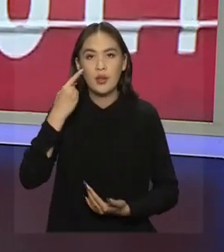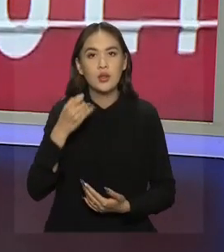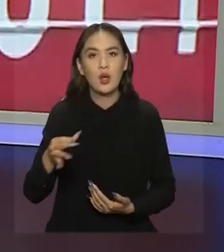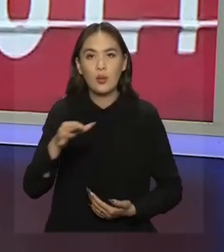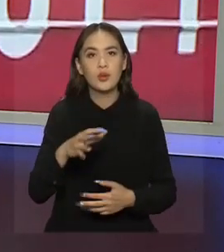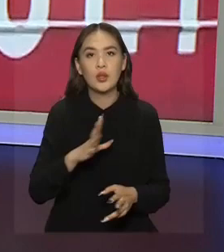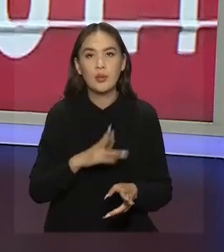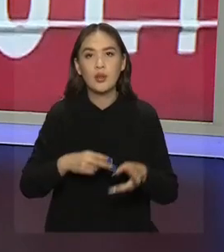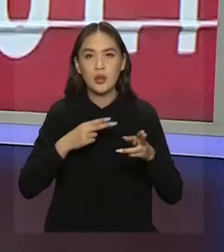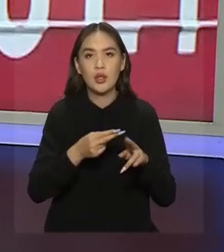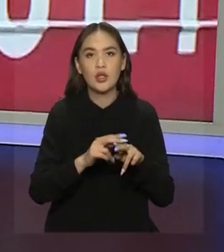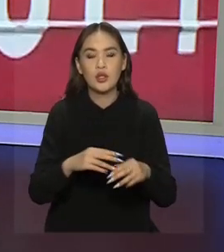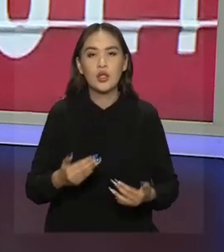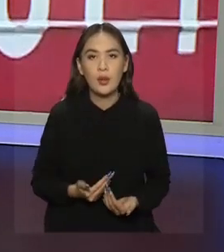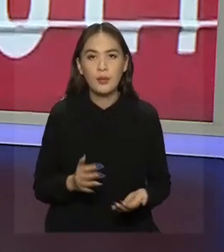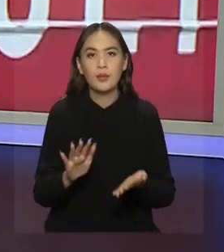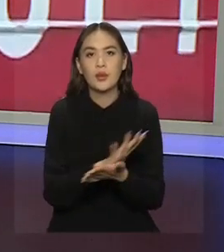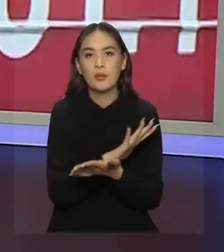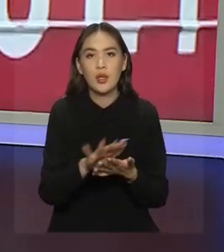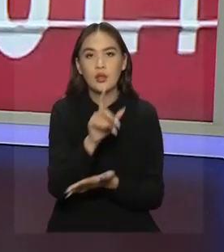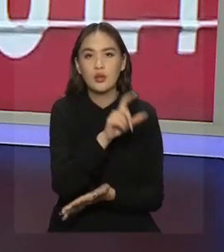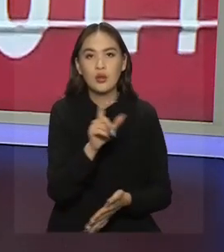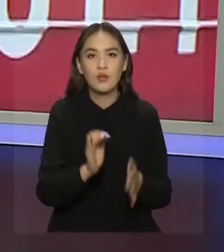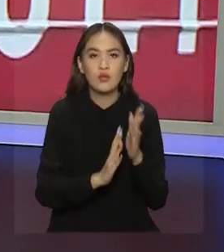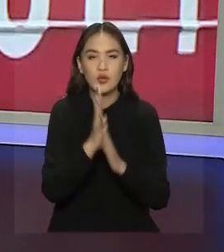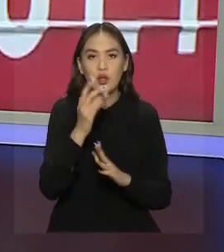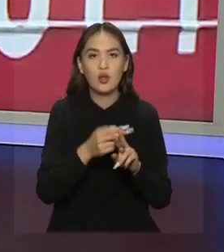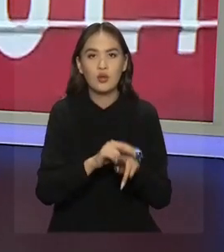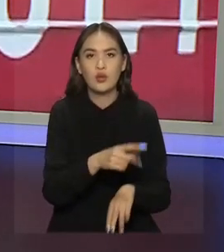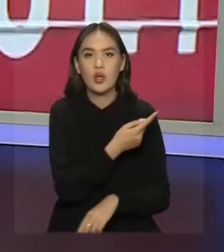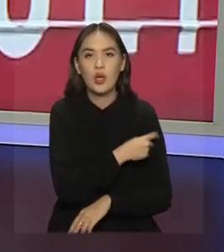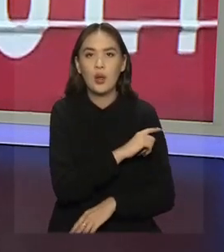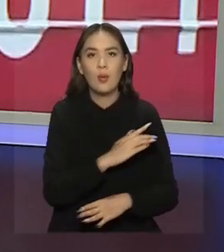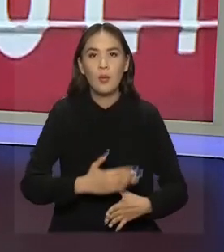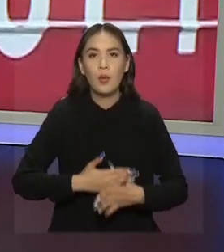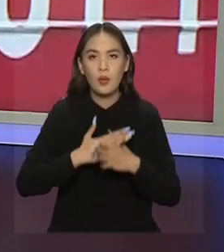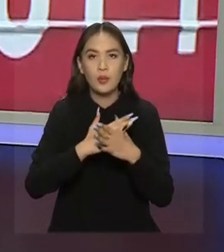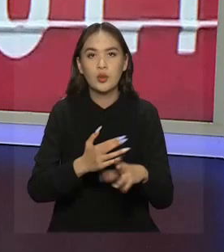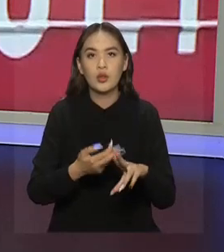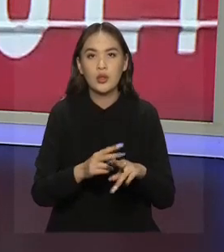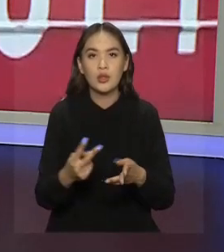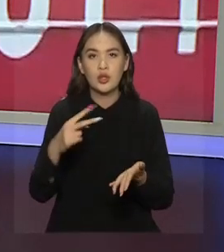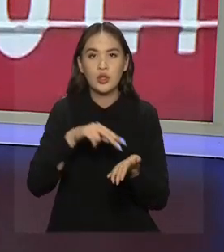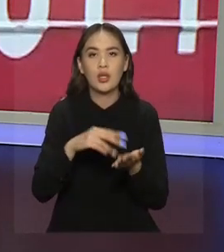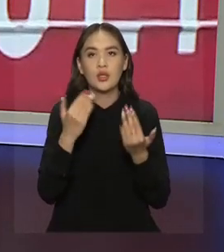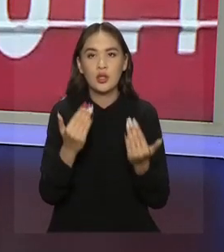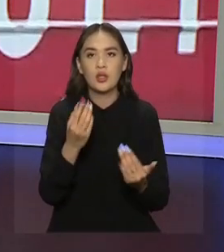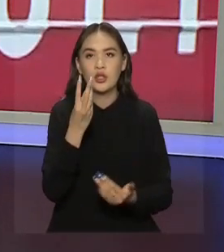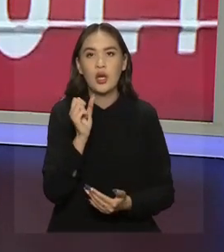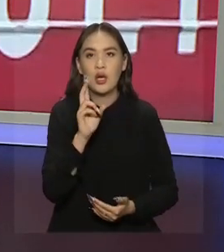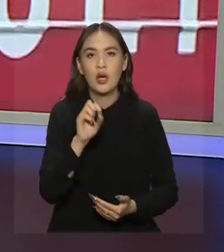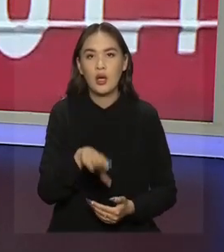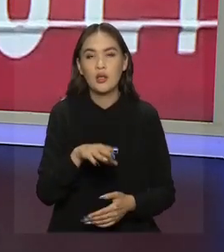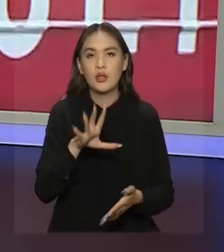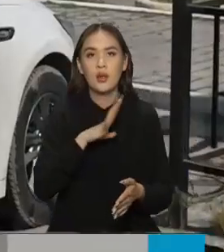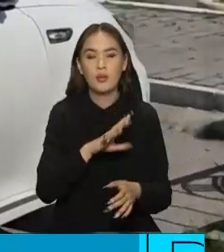область. Жителям будет доступна бесплатная высококвалифицированная медицинская помощь. Состав сейчас находится на станции Шакат.